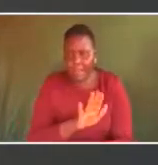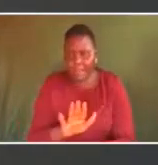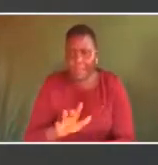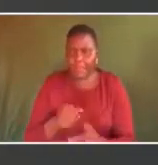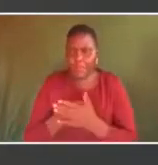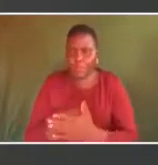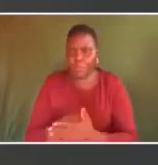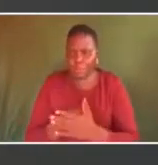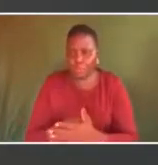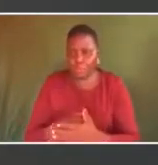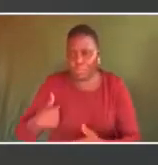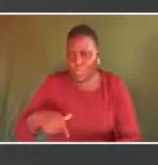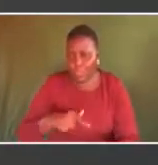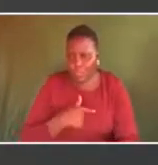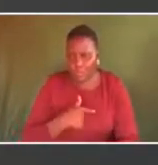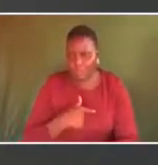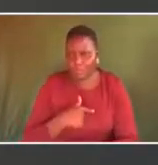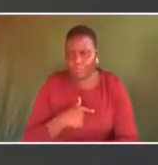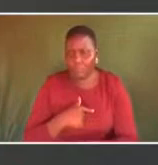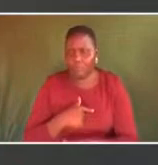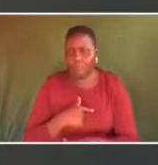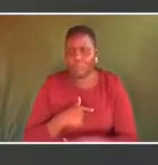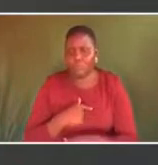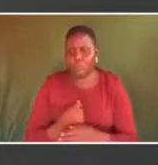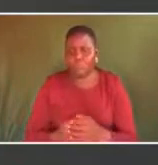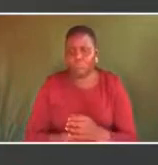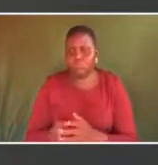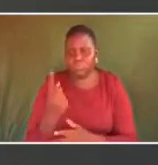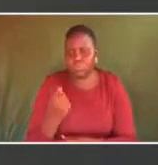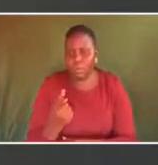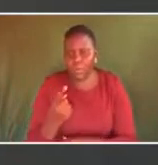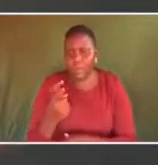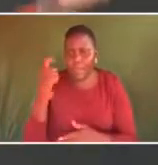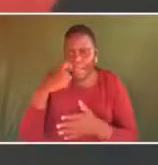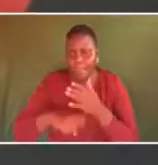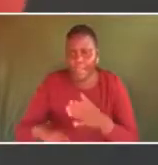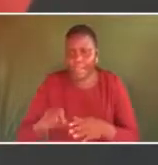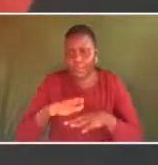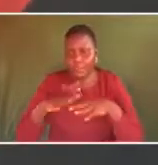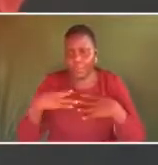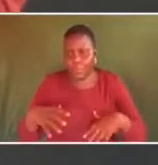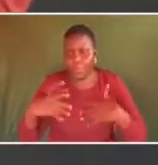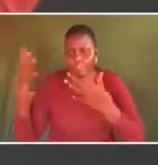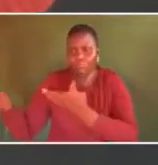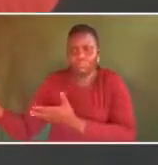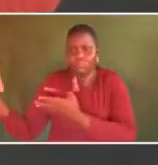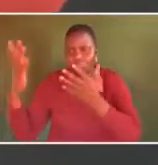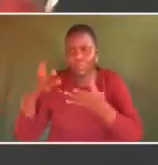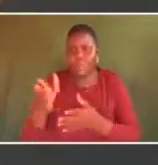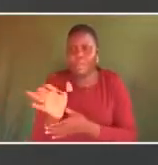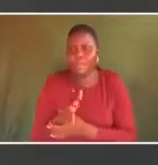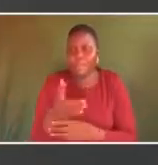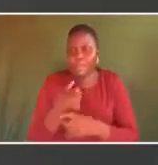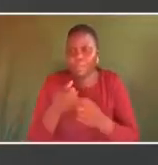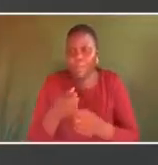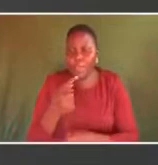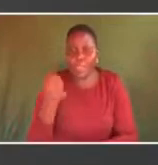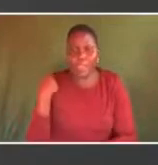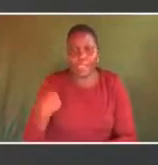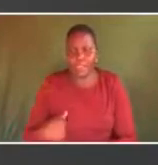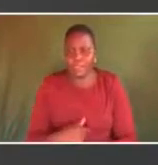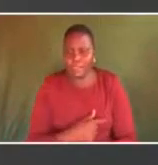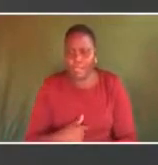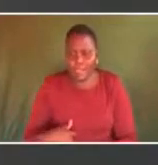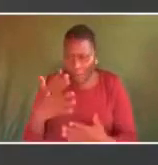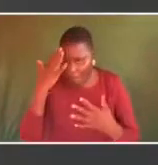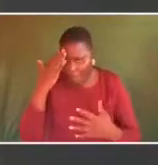ukatusukuma tuweze kuimpose taxes on the people who import fish from China, kwa sababu watu wanaenda